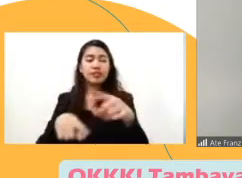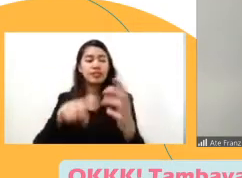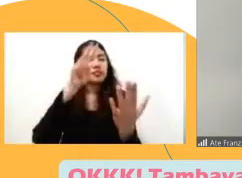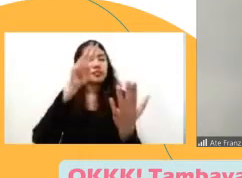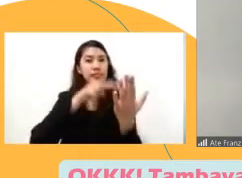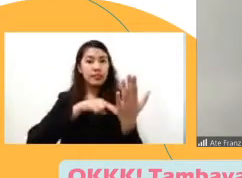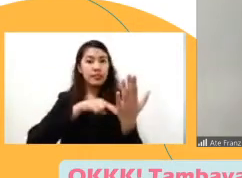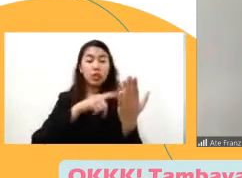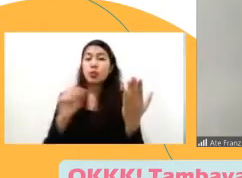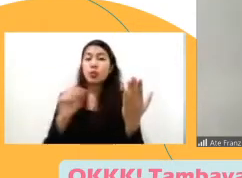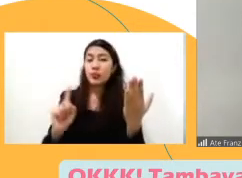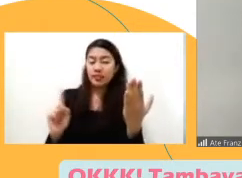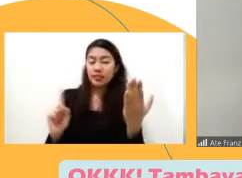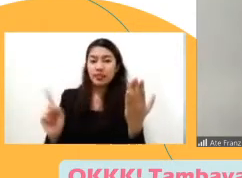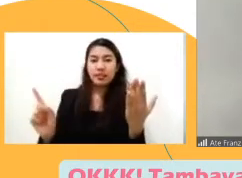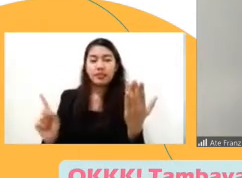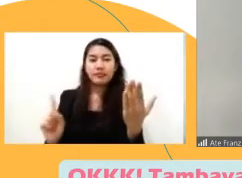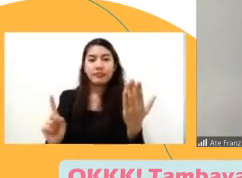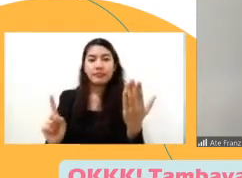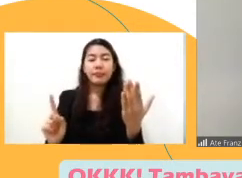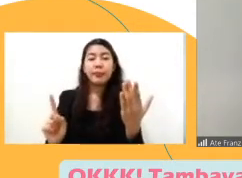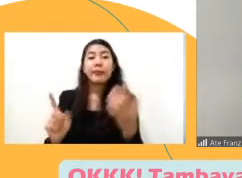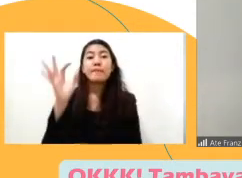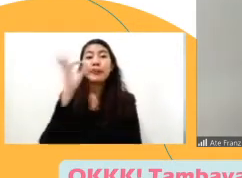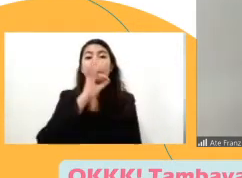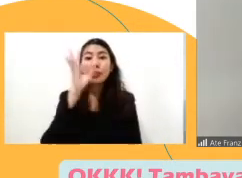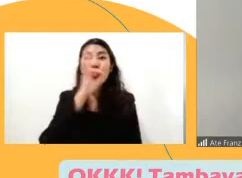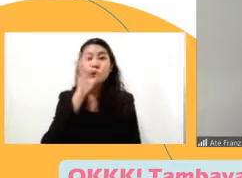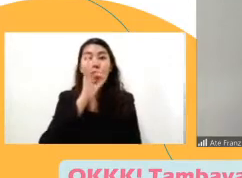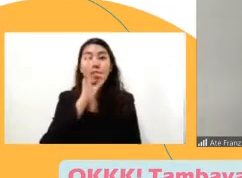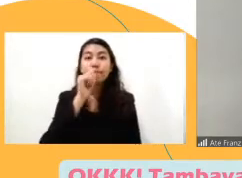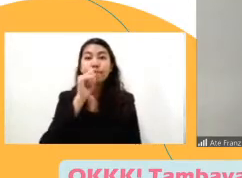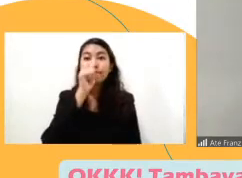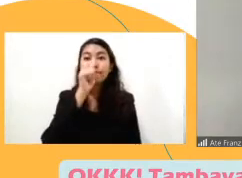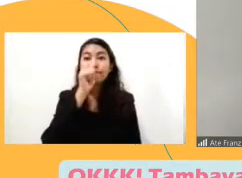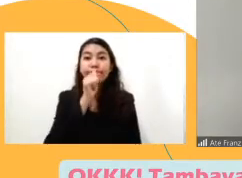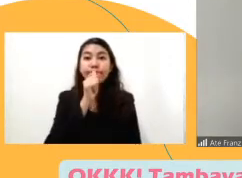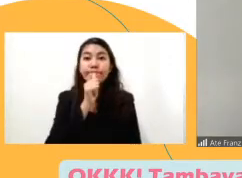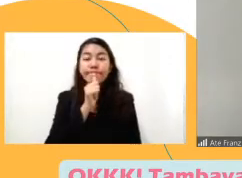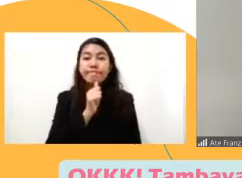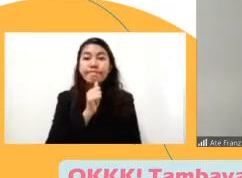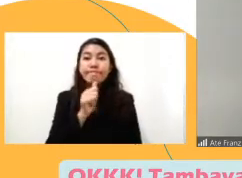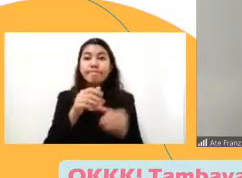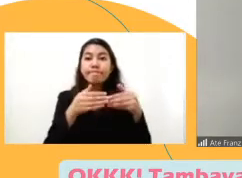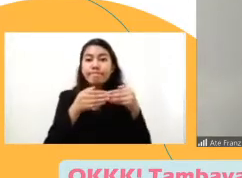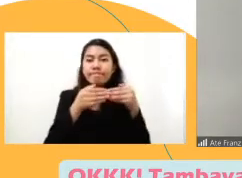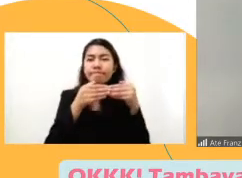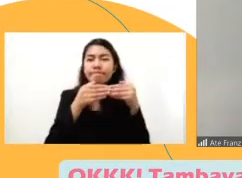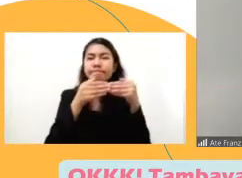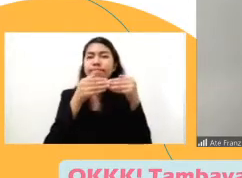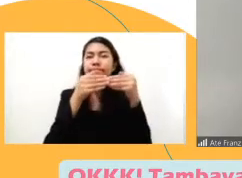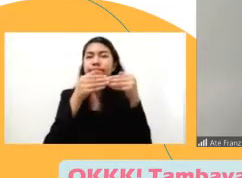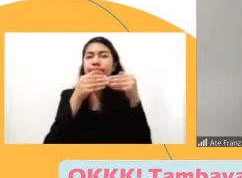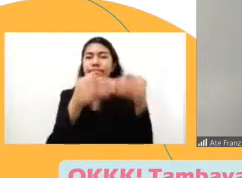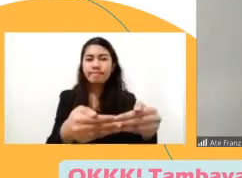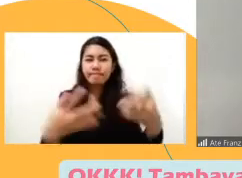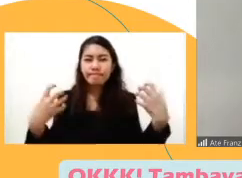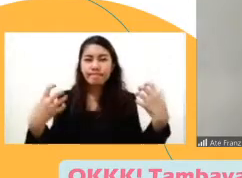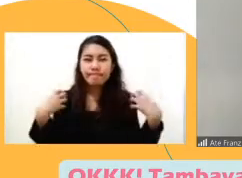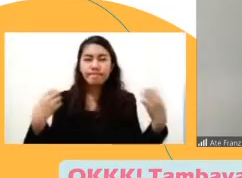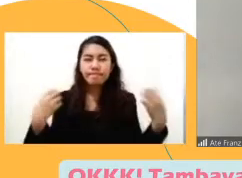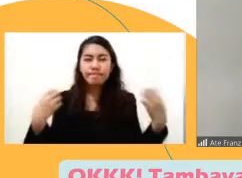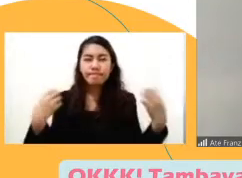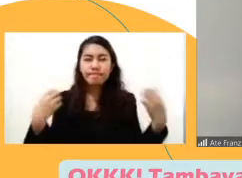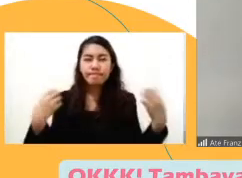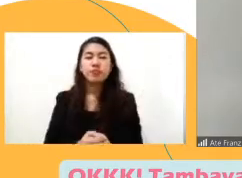ay ang katatagan or ang ating resiliency. No? Sikat na sikat yung mga Pilipino dyan. Okay,